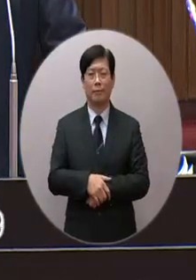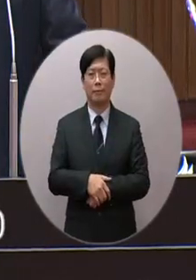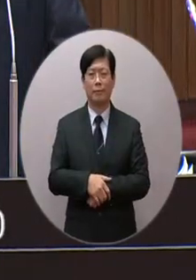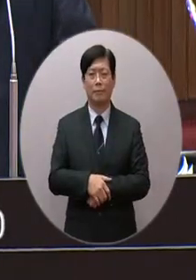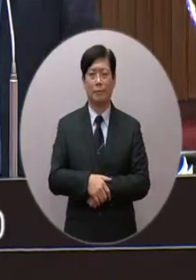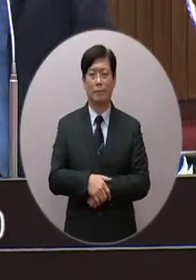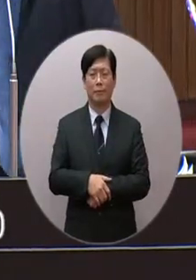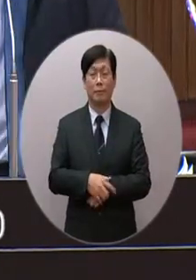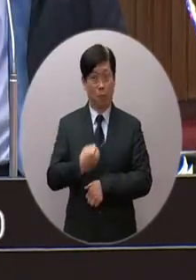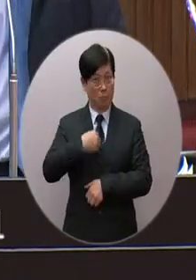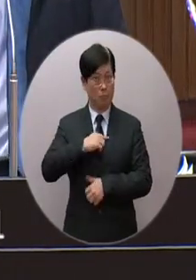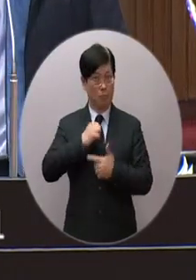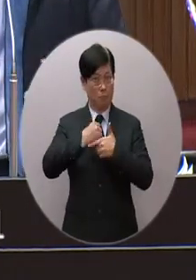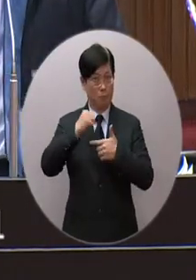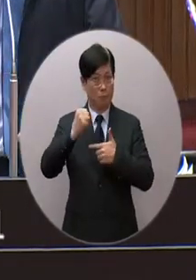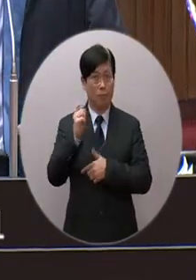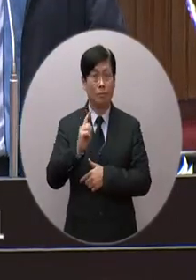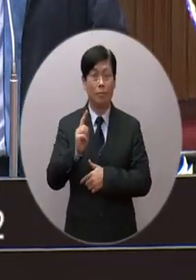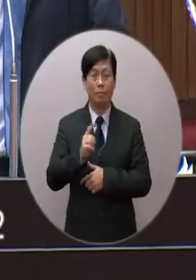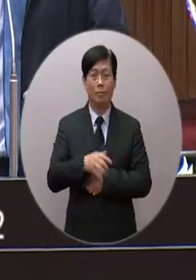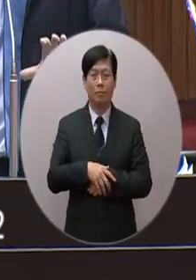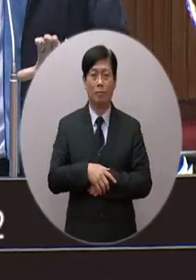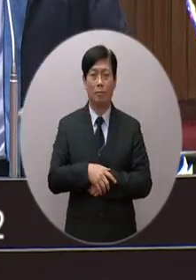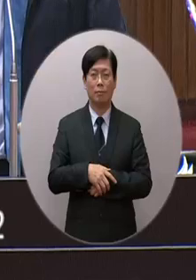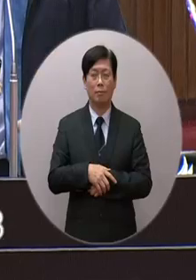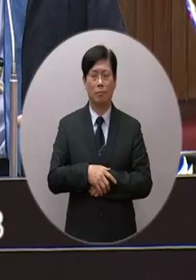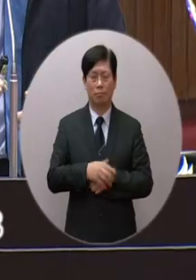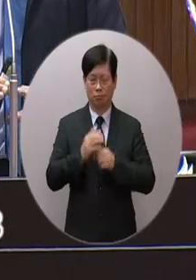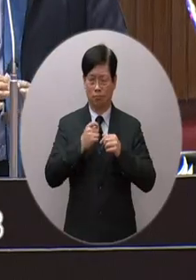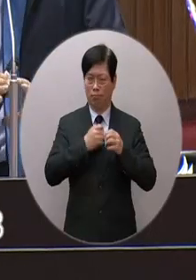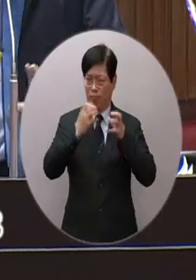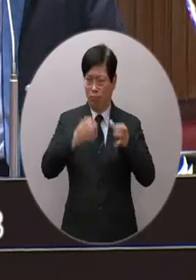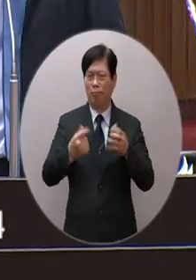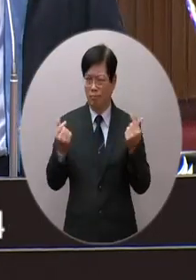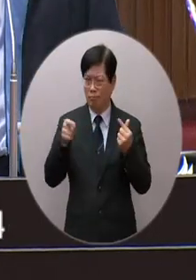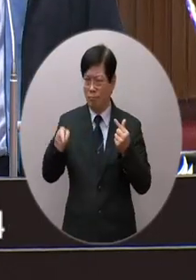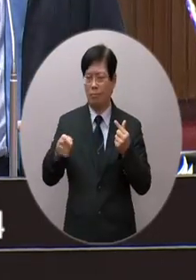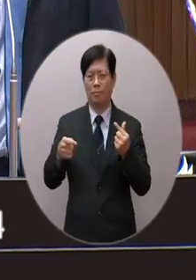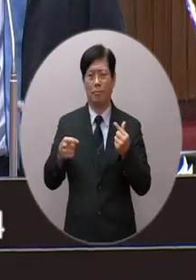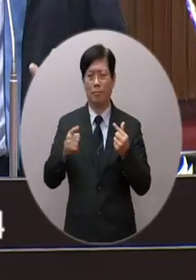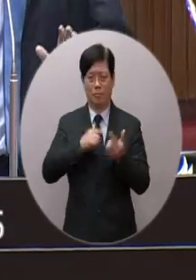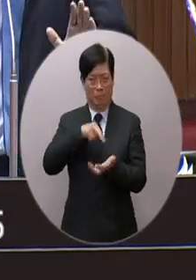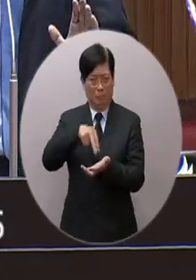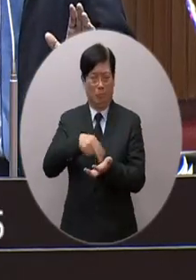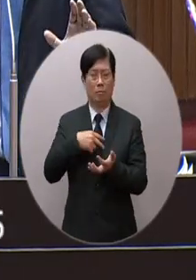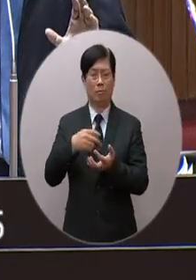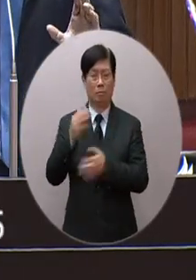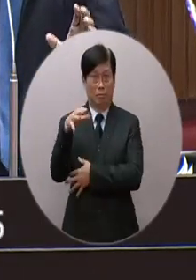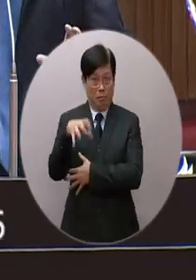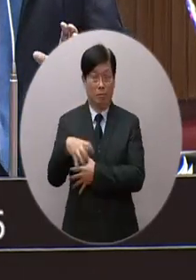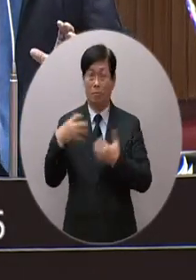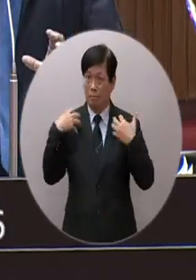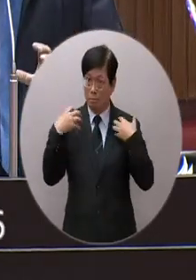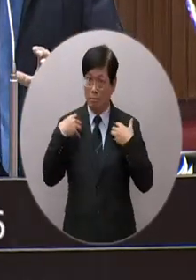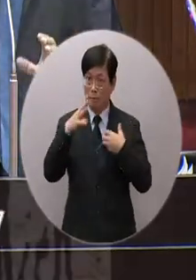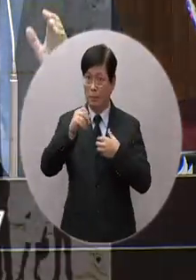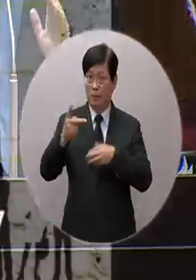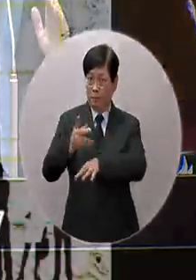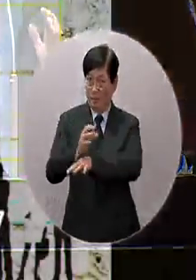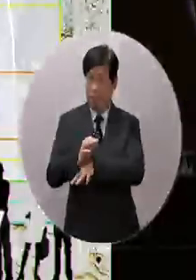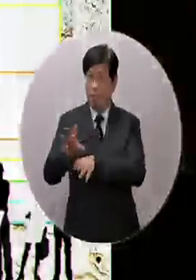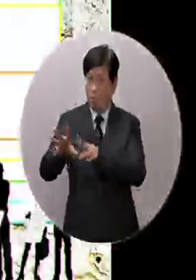所以我本身的建议就是讲，咱真正爱来成立一个安尼的单位出来，来负责好好整合咱的科